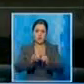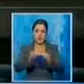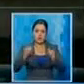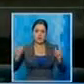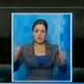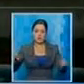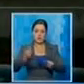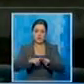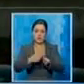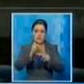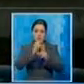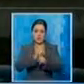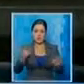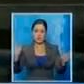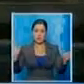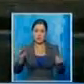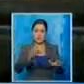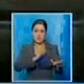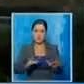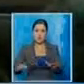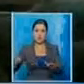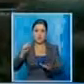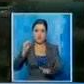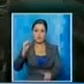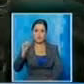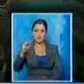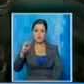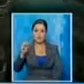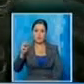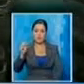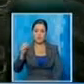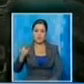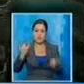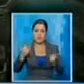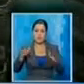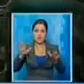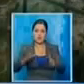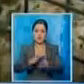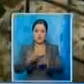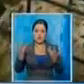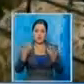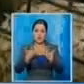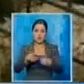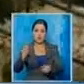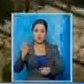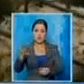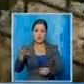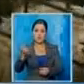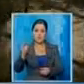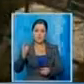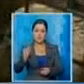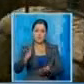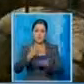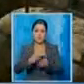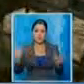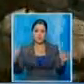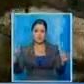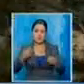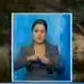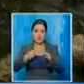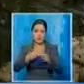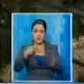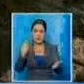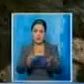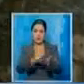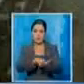Разведением редкой птицы занимаются в районе имени Махжана Жумабаева. Сейчас здесь насчитывается более 2500 особей. Проблем с